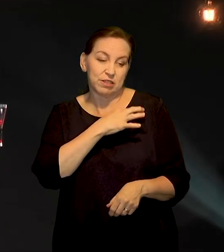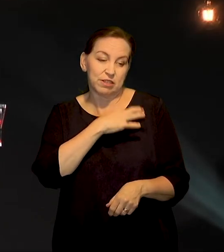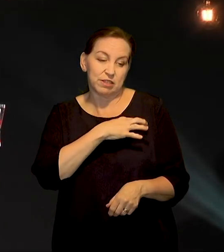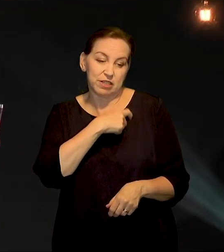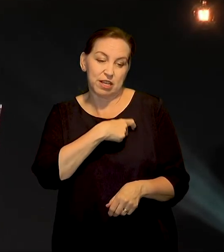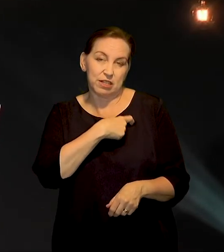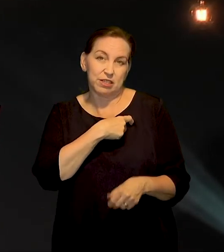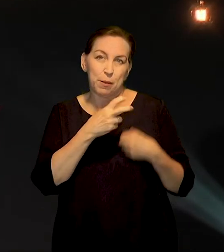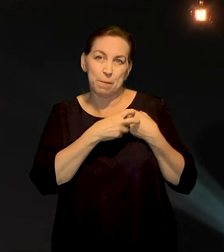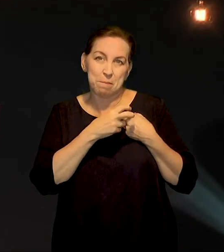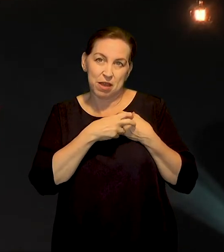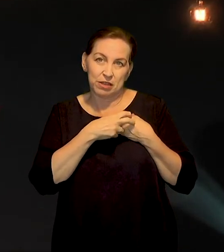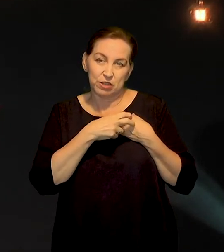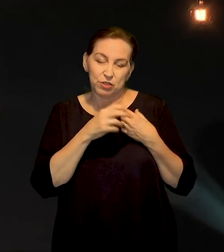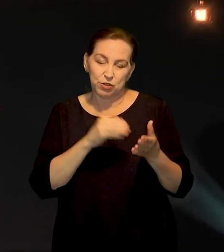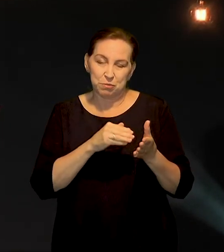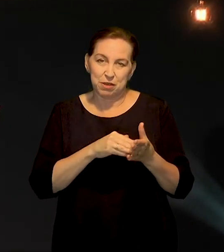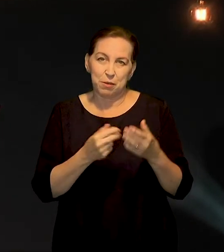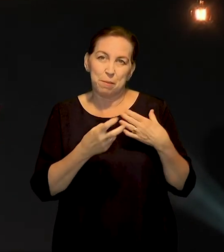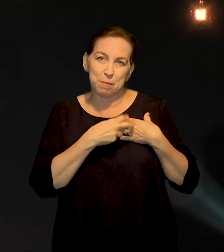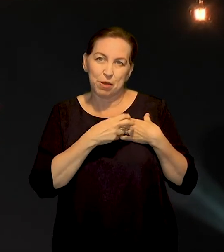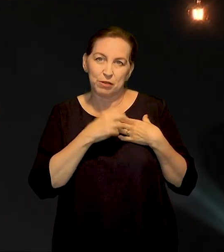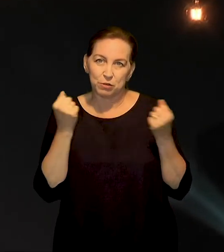nich. Dlaczego? Dlatego, że